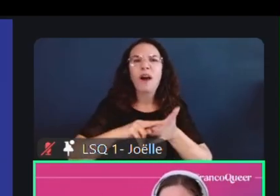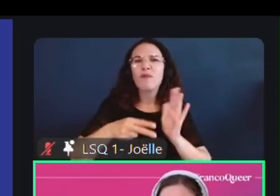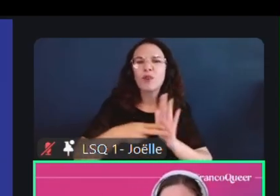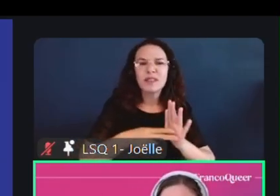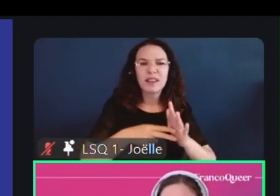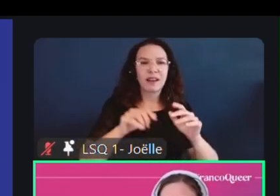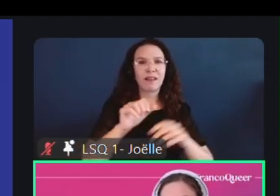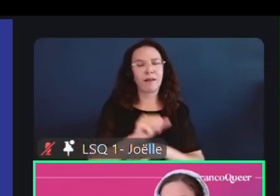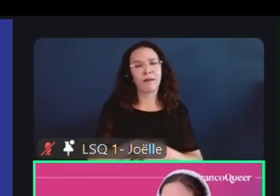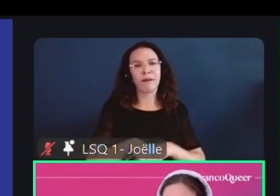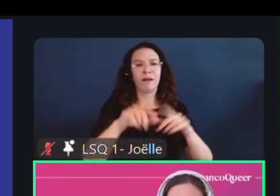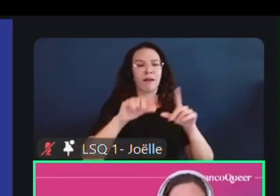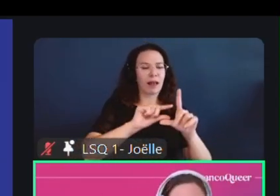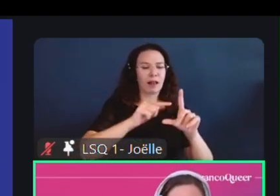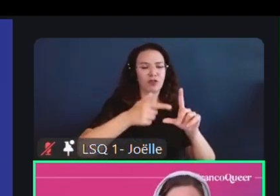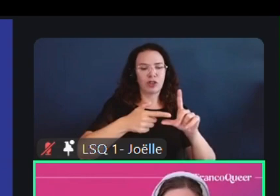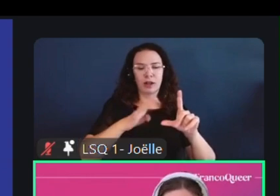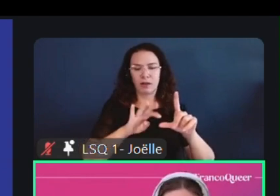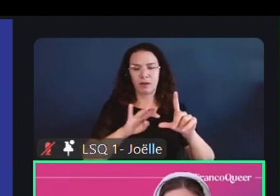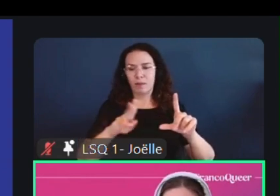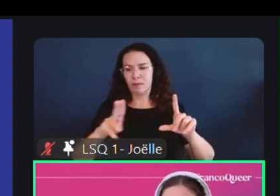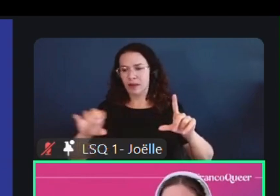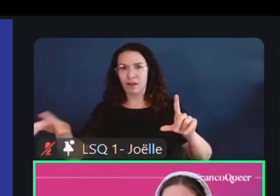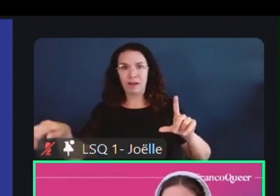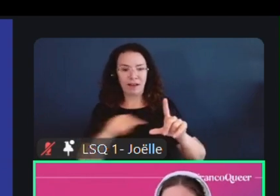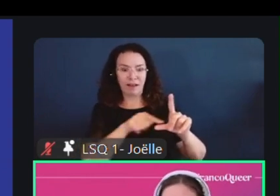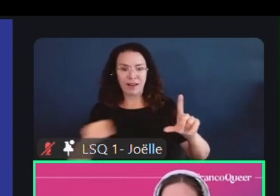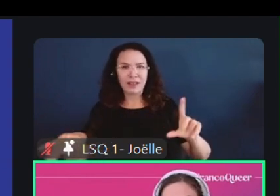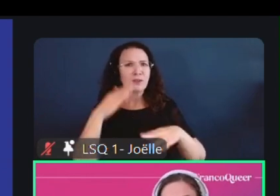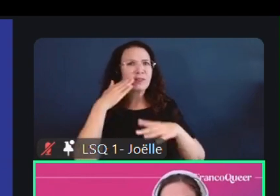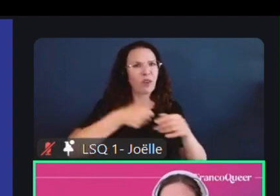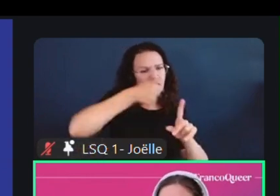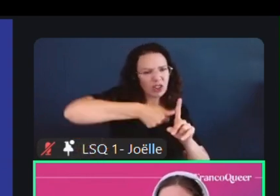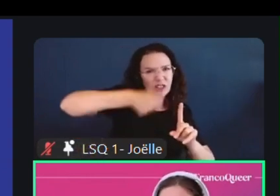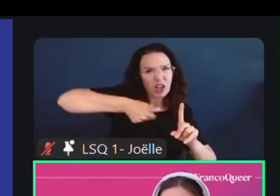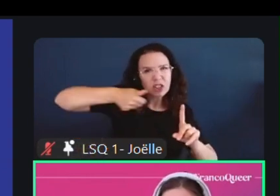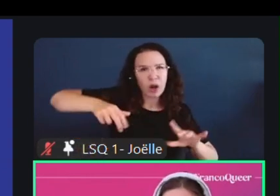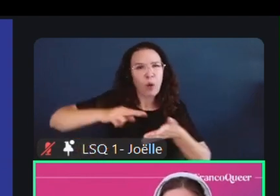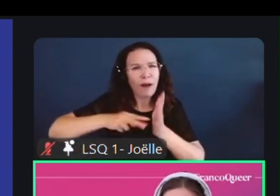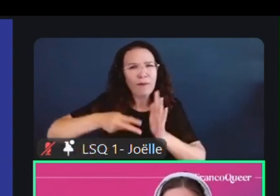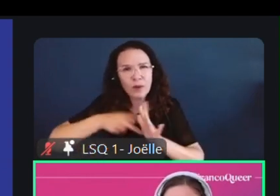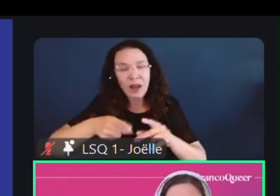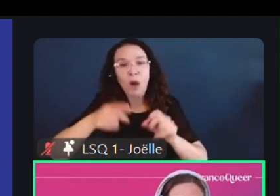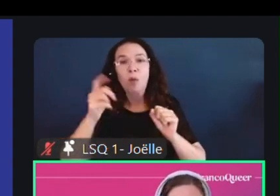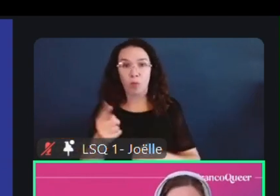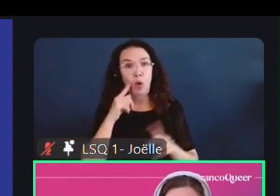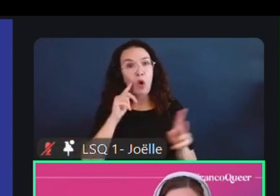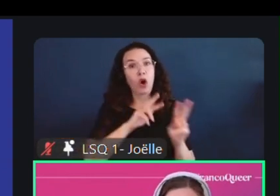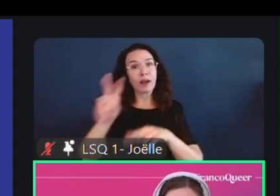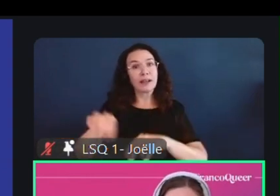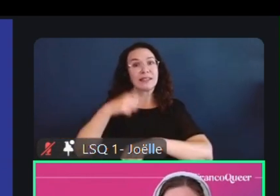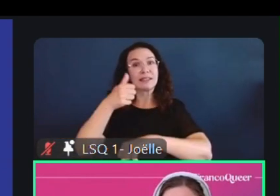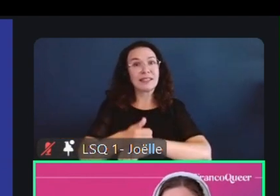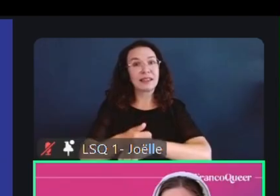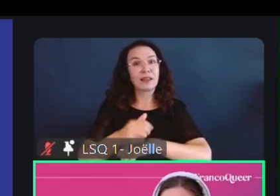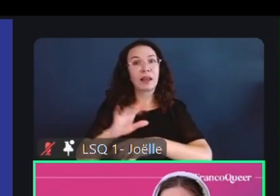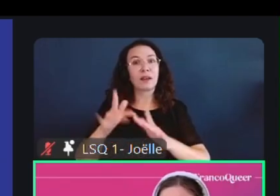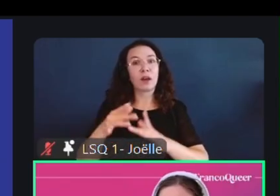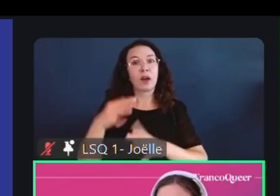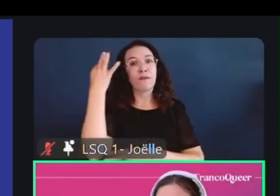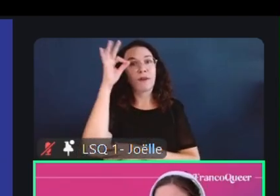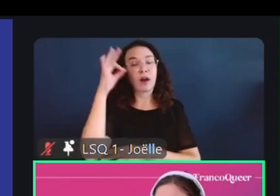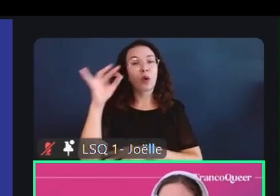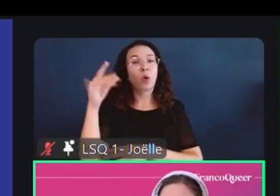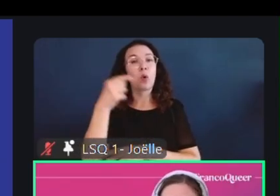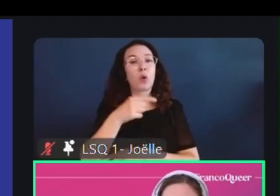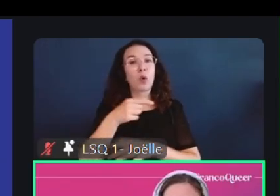toutes les lettres dans le sigle ou les différentes dimensions de l'identité de genre, des choses comme ça, je vous invite à aller sur le site web de Franco Queer ou sur notre